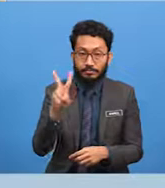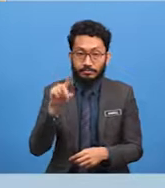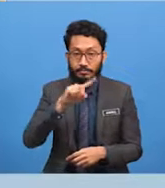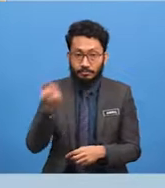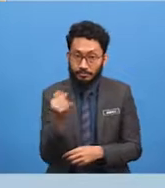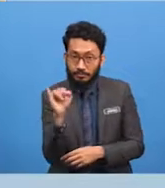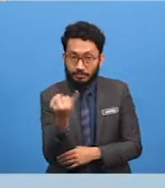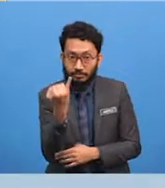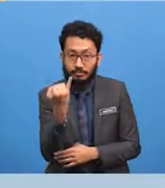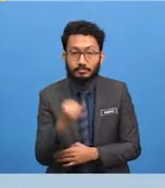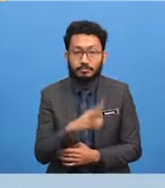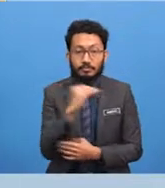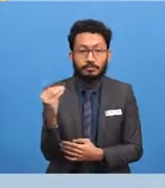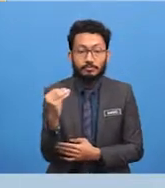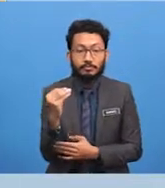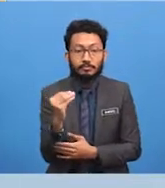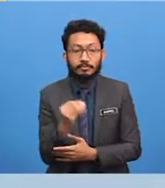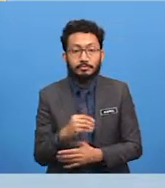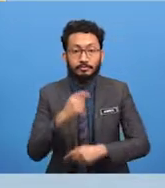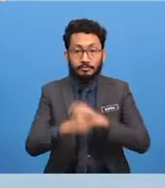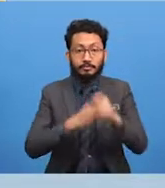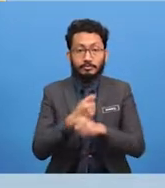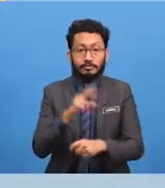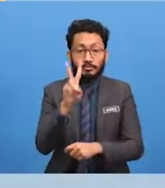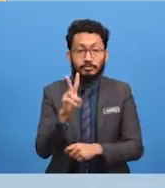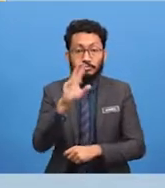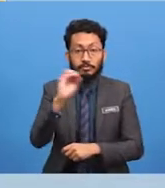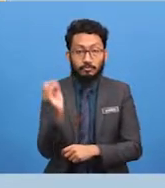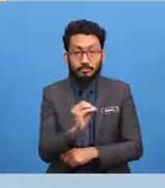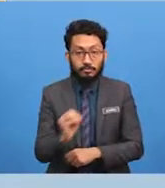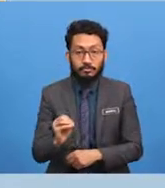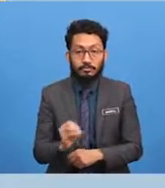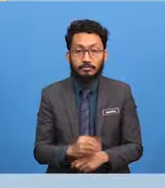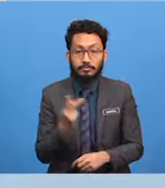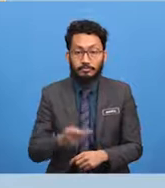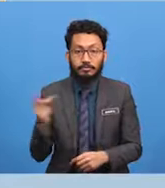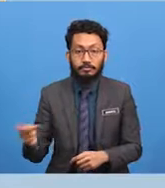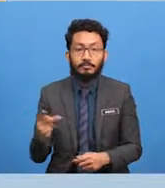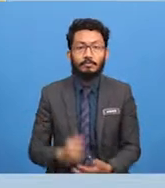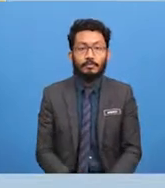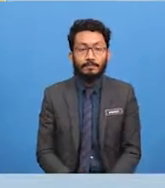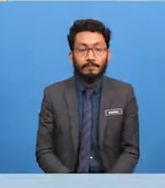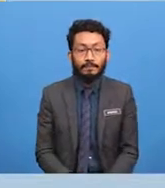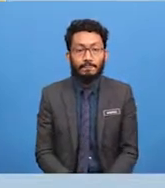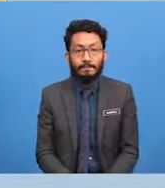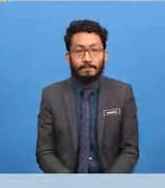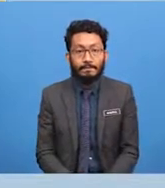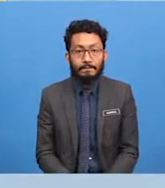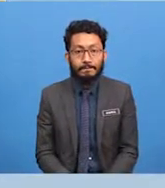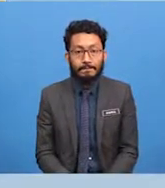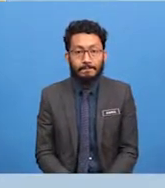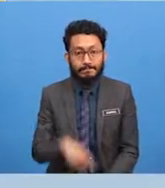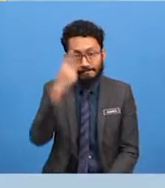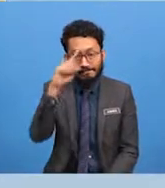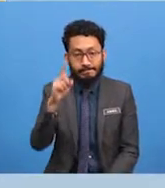produk dan meningkatkan 2% produktiviti. Manakala, bagi